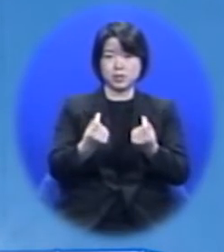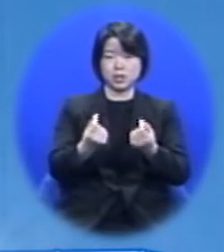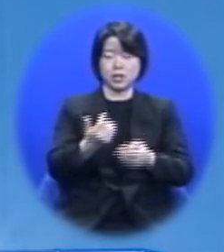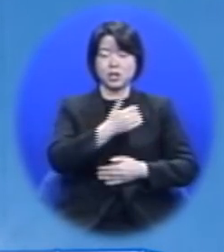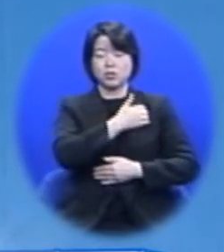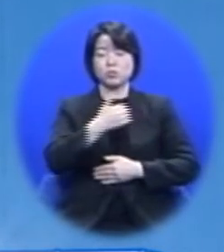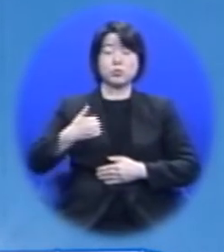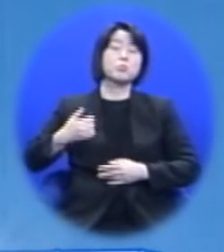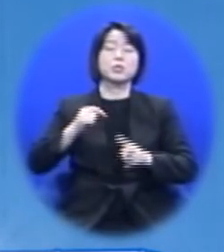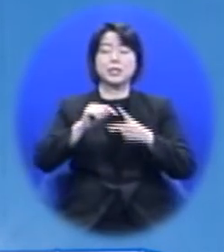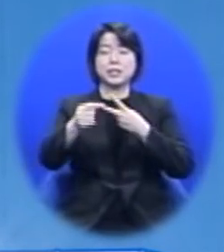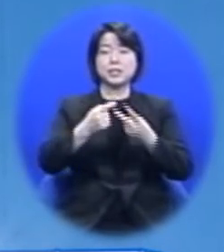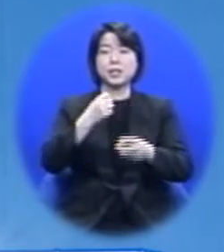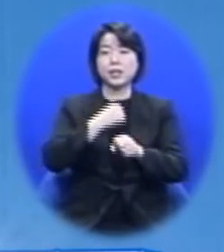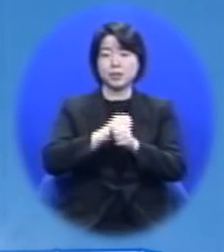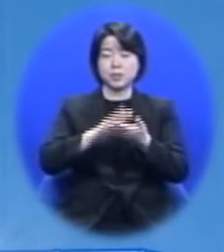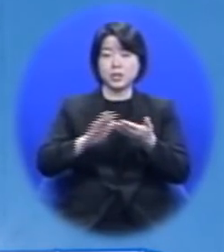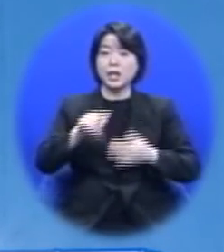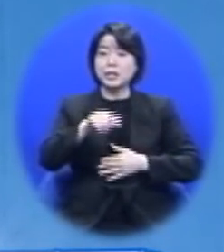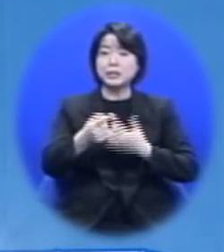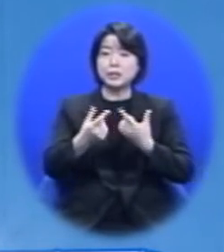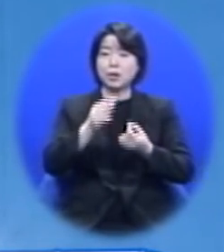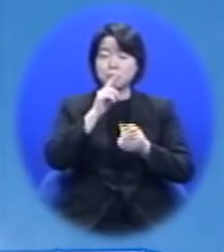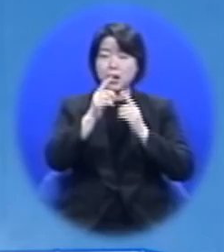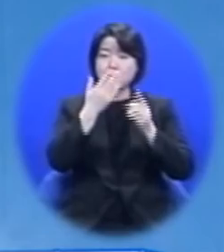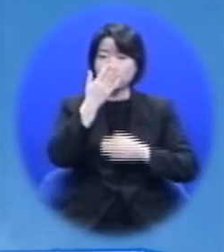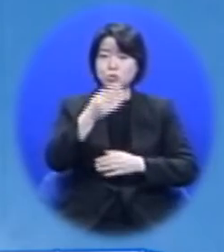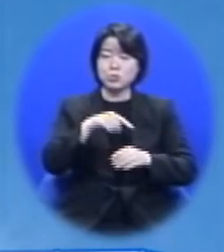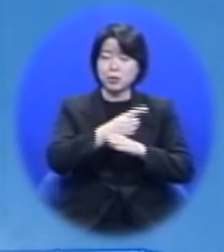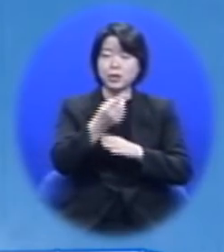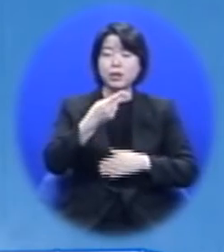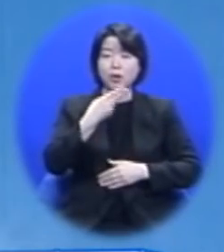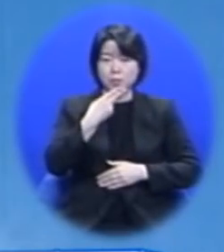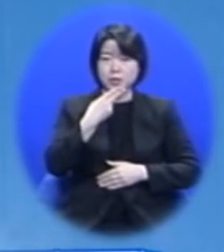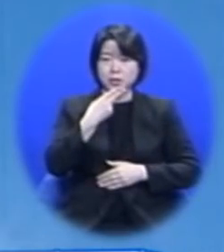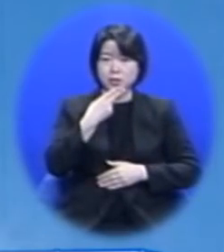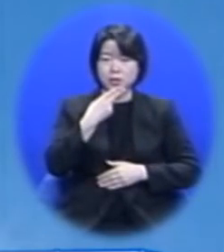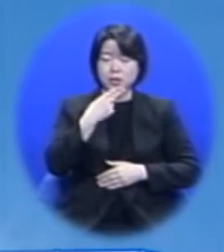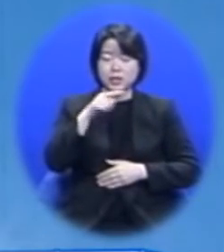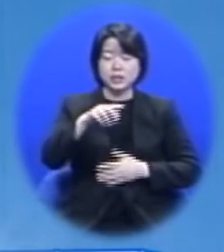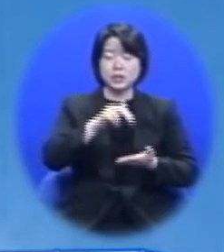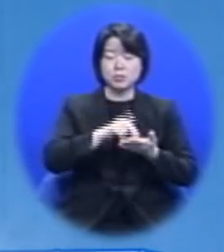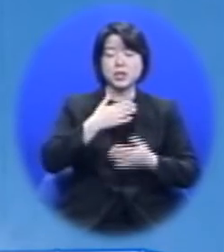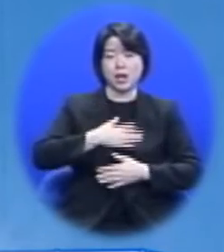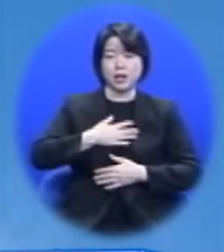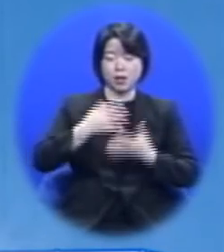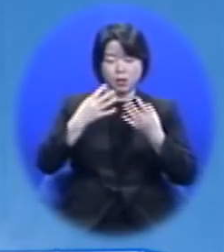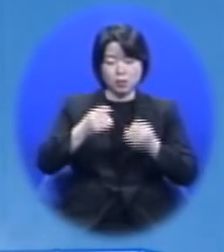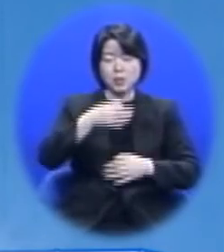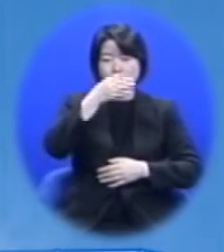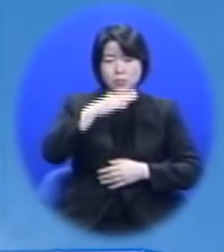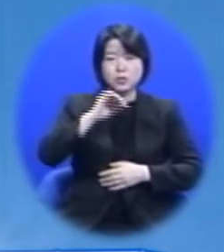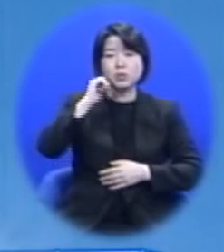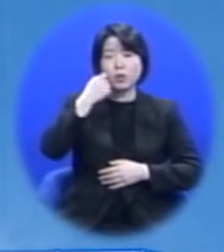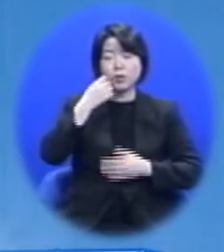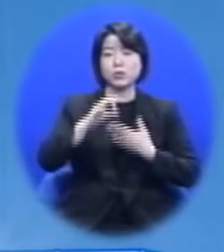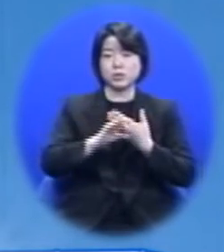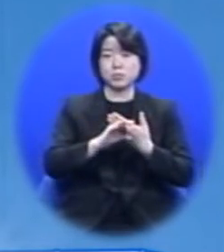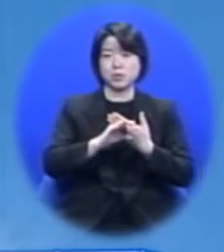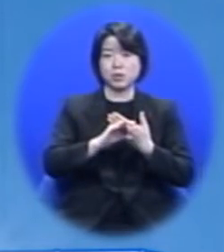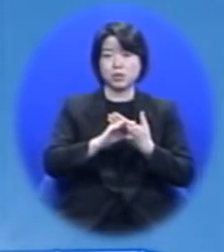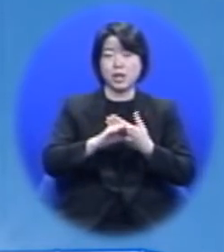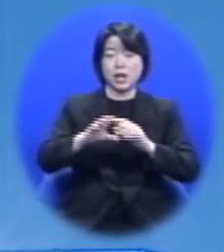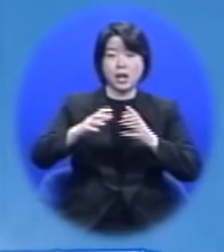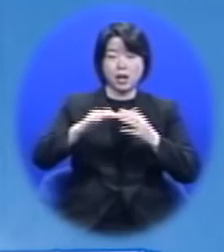충분히 이해해요. 그런 말을 할 수밖에 없는. 얼마나 힘들고 어려웠으면, 어른들, 정부